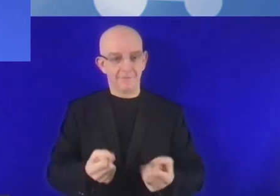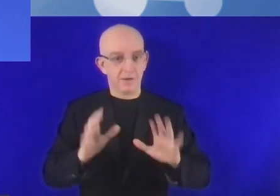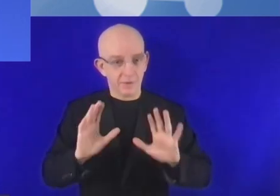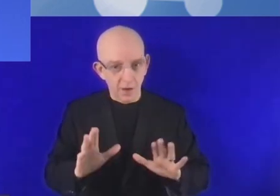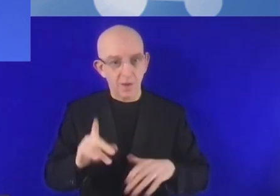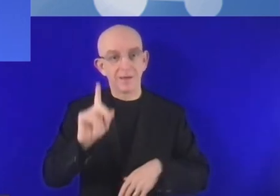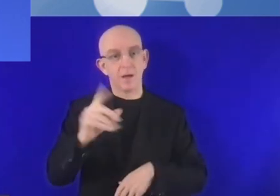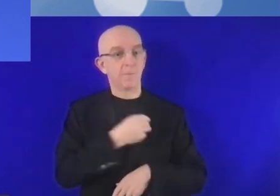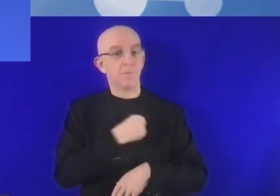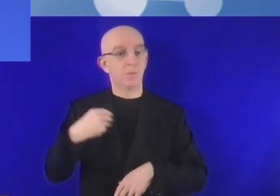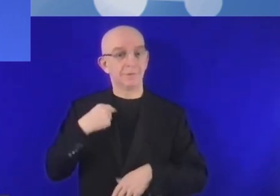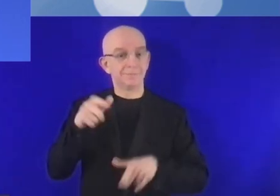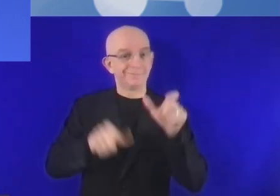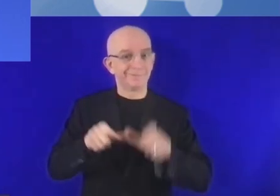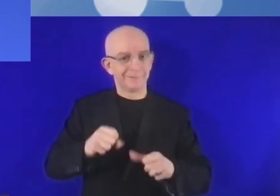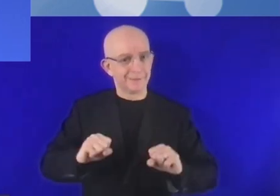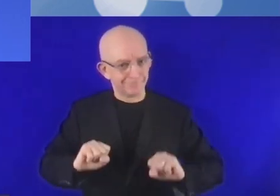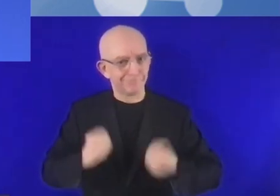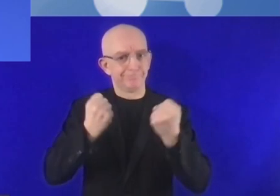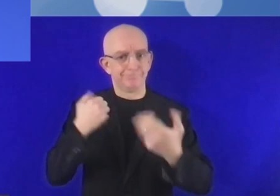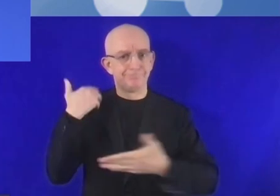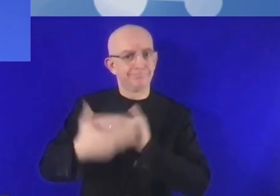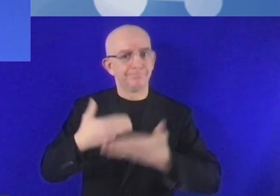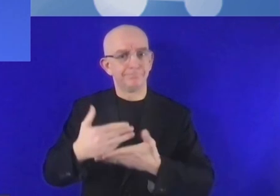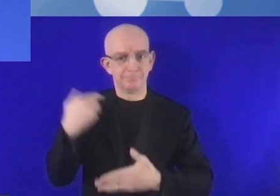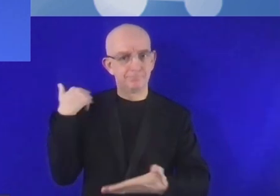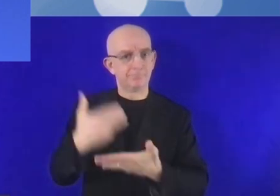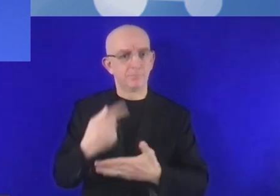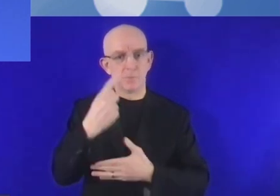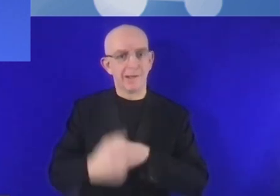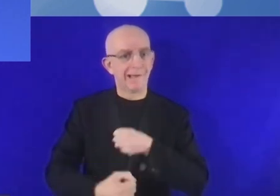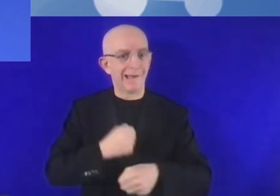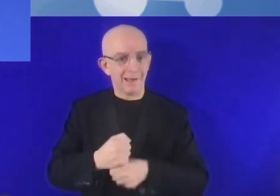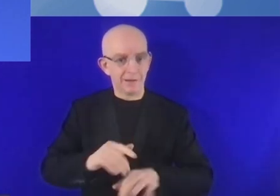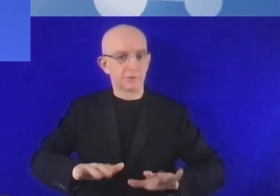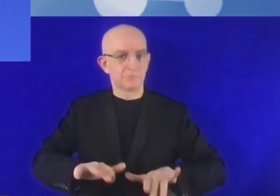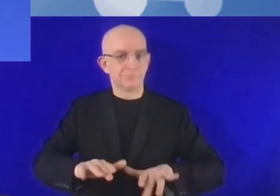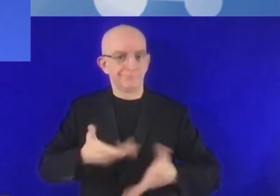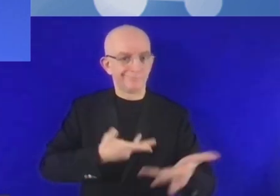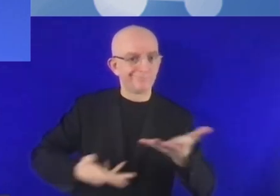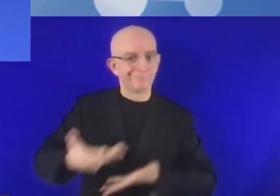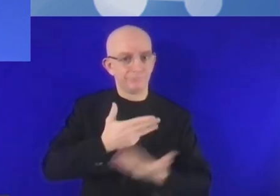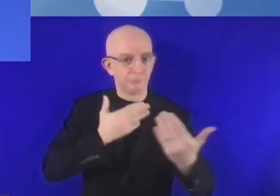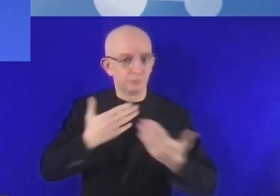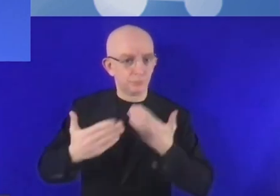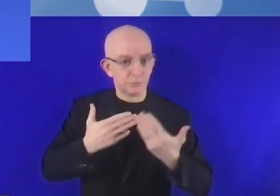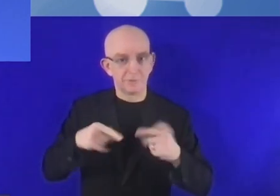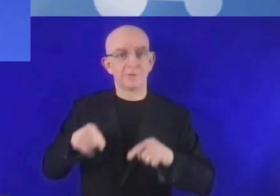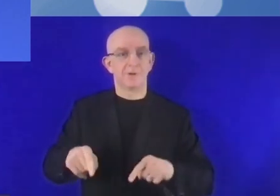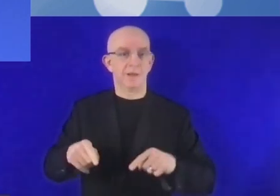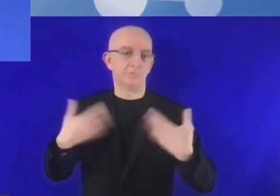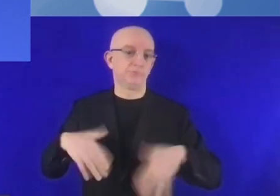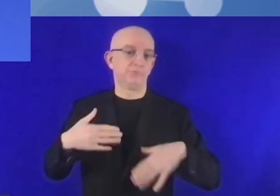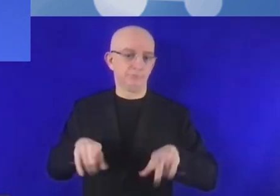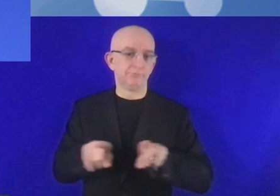dnia się wydarzyło tak naprawdę, o czym rozmawialiśmy. Cztery duże obszary dyskusji. Pierwszy,